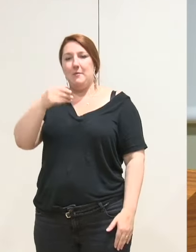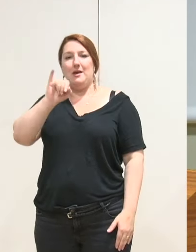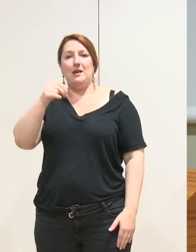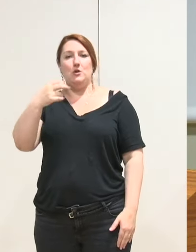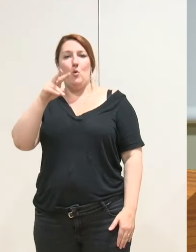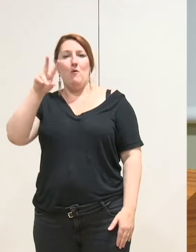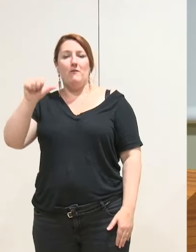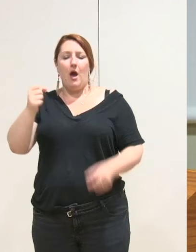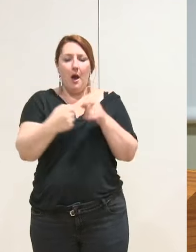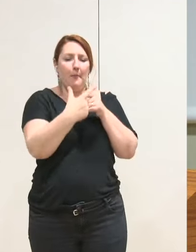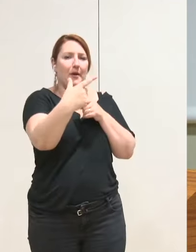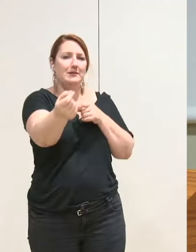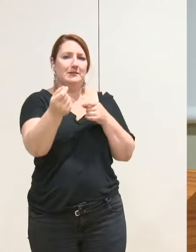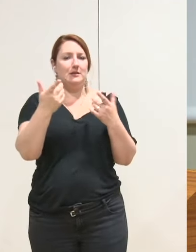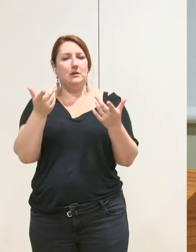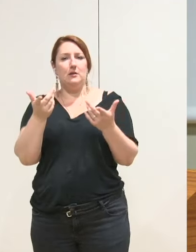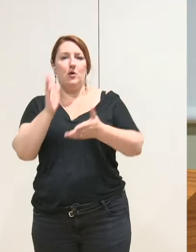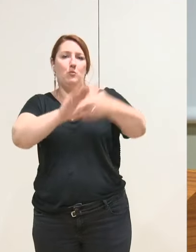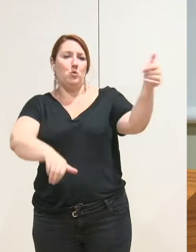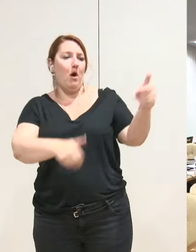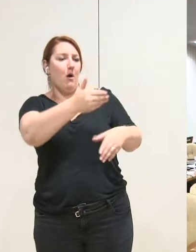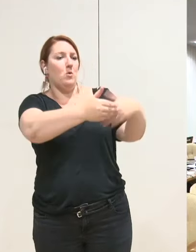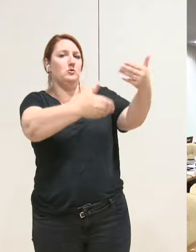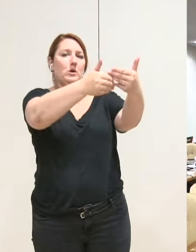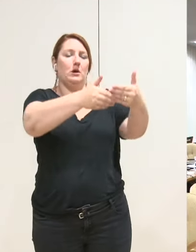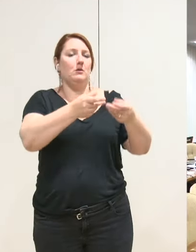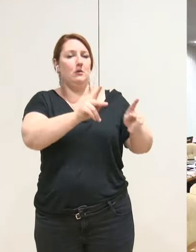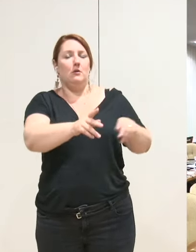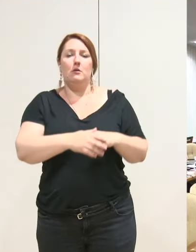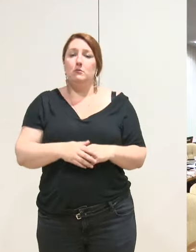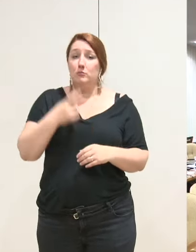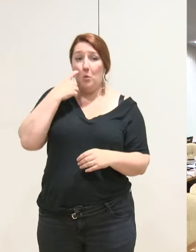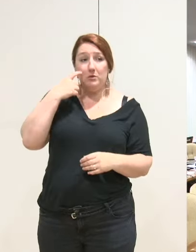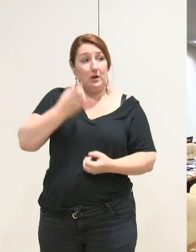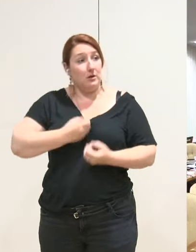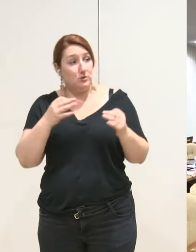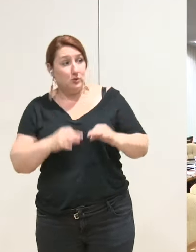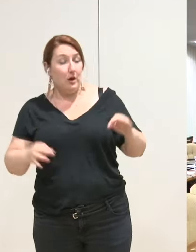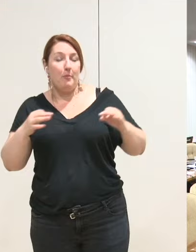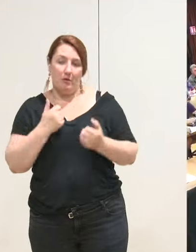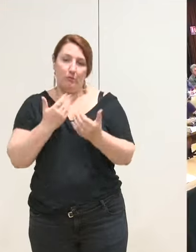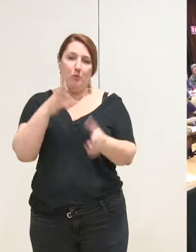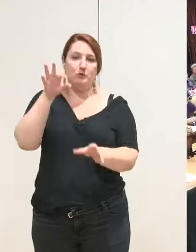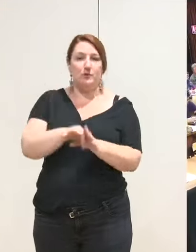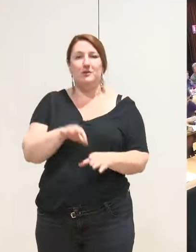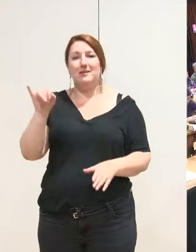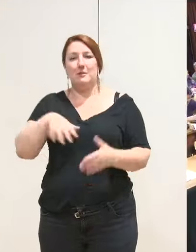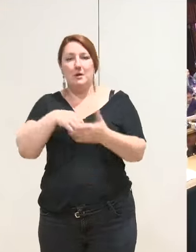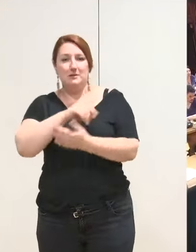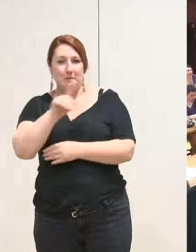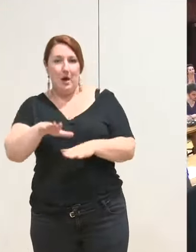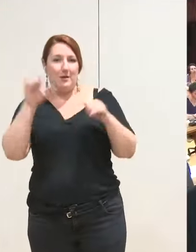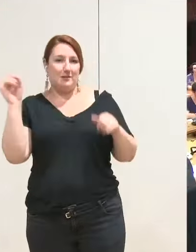construire sur la presquille des commentaires ou des questions non je la mets au voix qui ne prend pas part au vote qui s'abstient